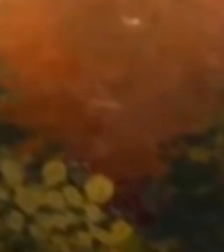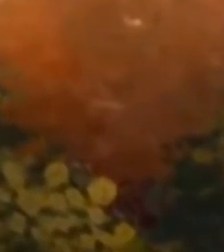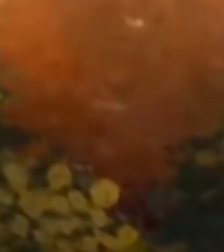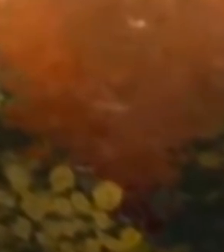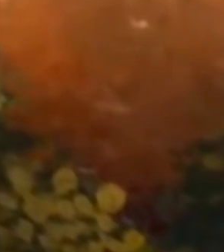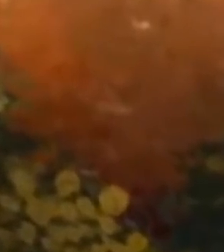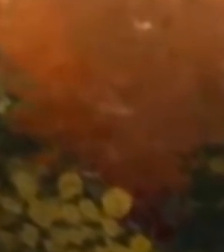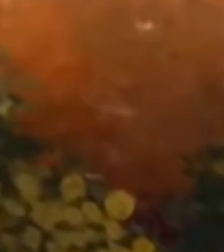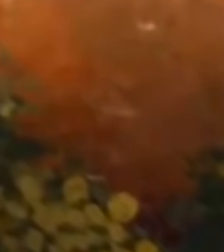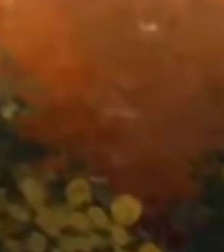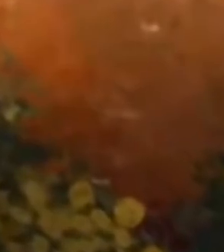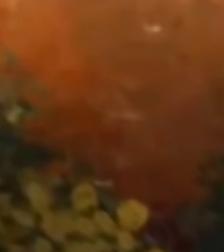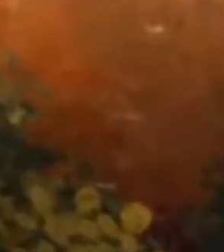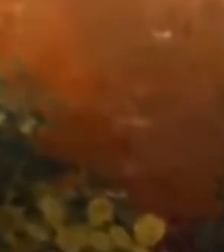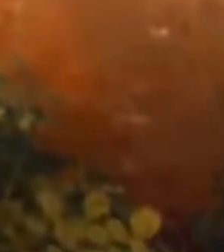ม.ค